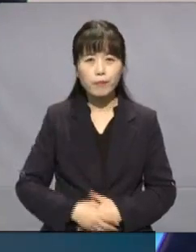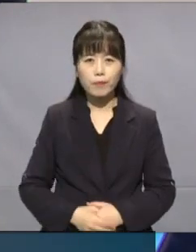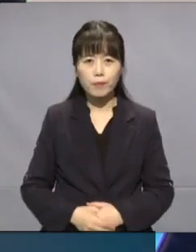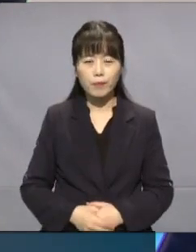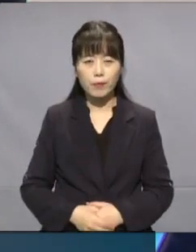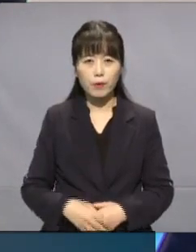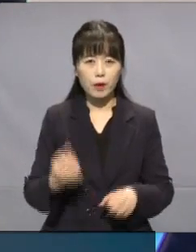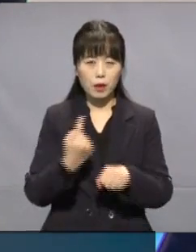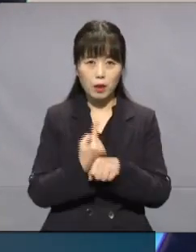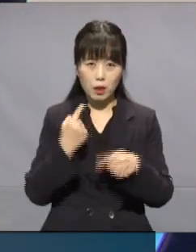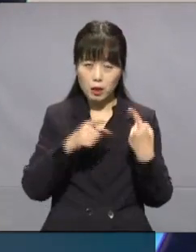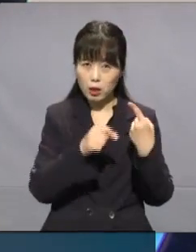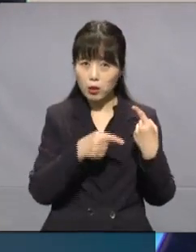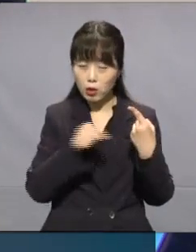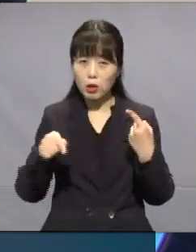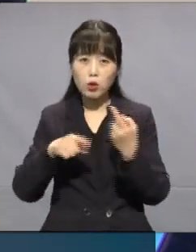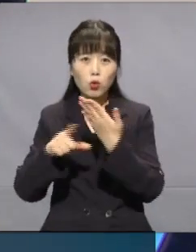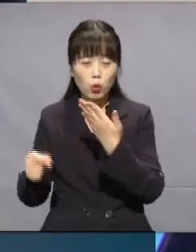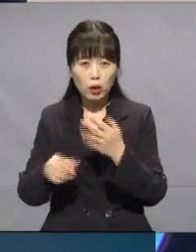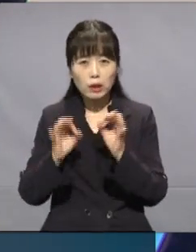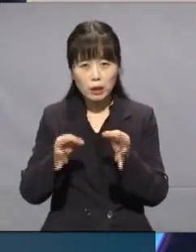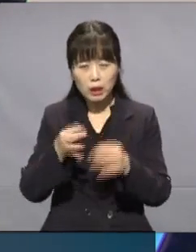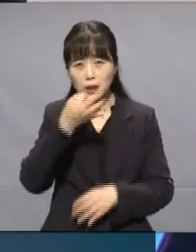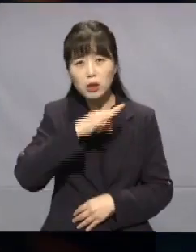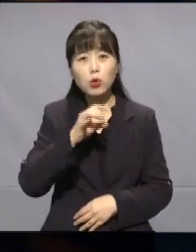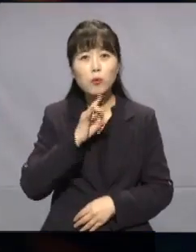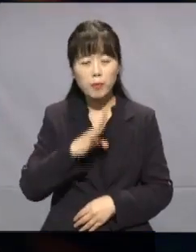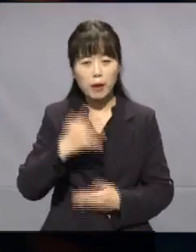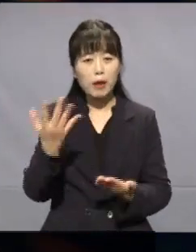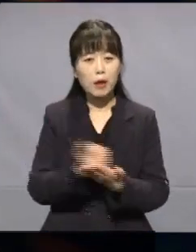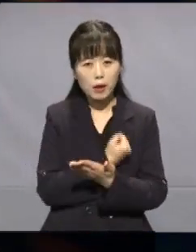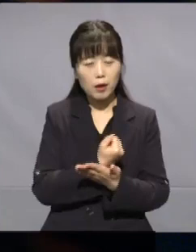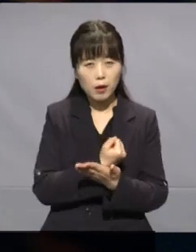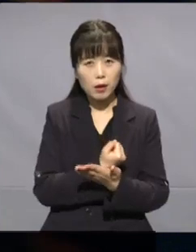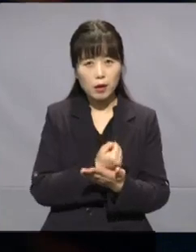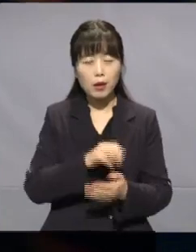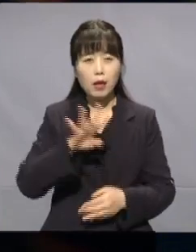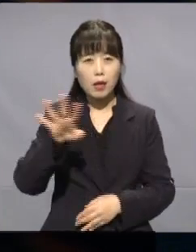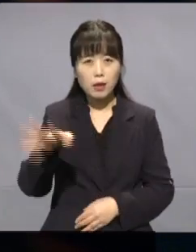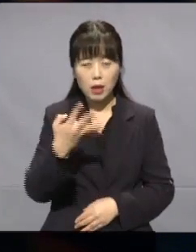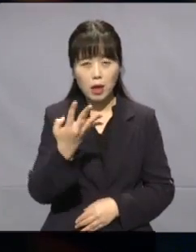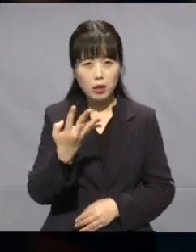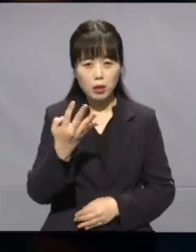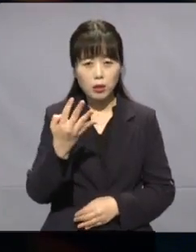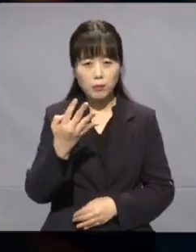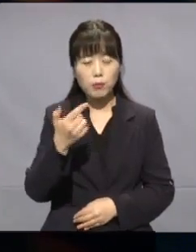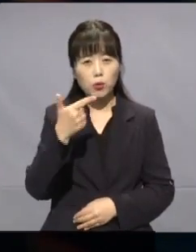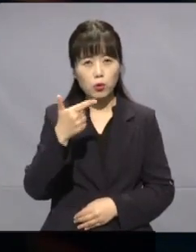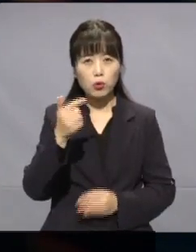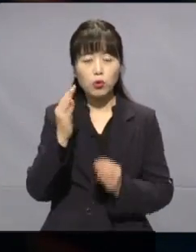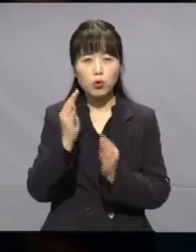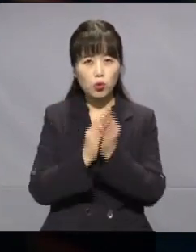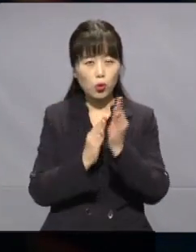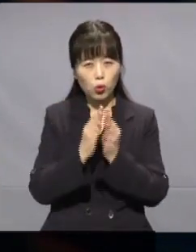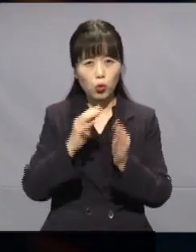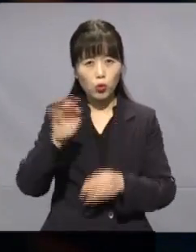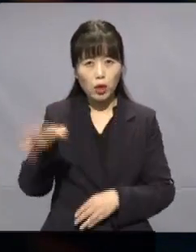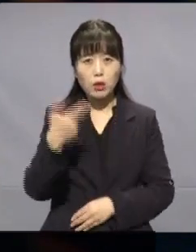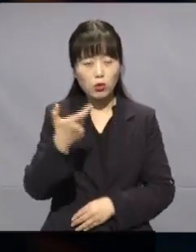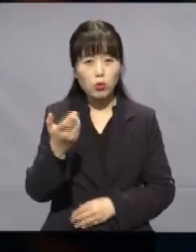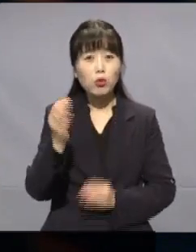지난해 1월에서 9월까지 은행이 이자로만 거둔 수익이 40조 6천억입니다